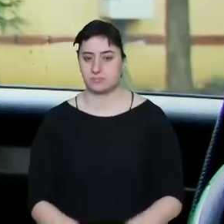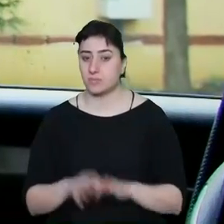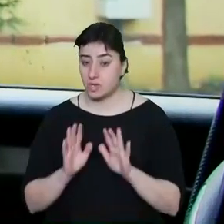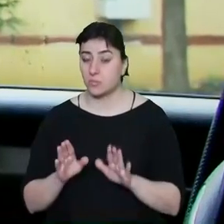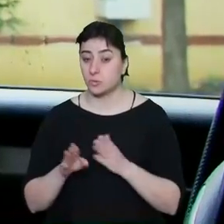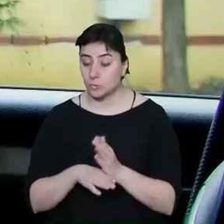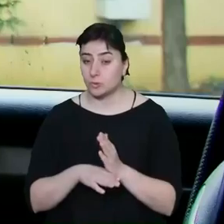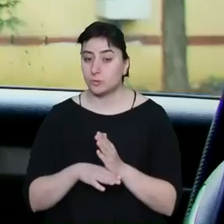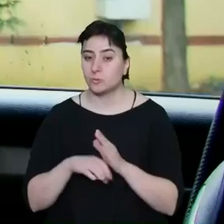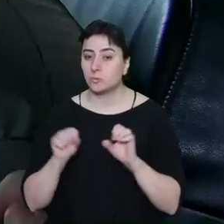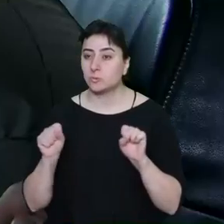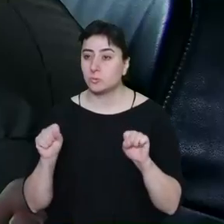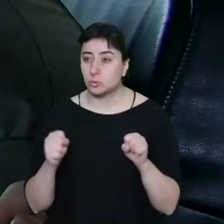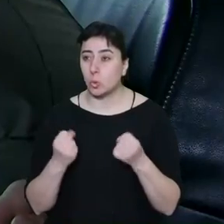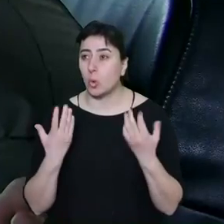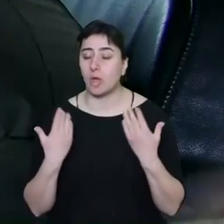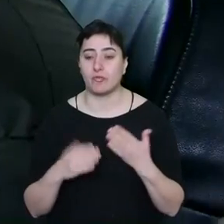Hava gerçekten soğuk öyle değil mi?